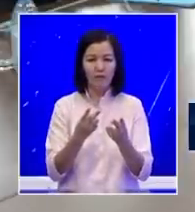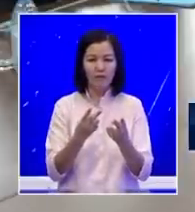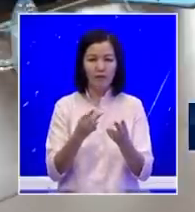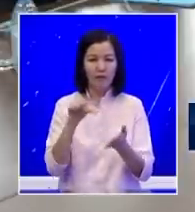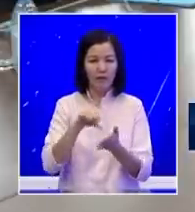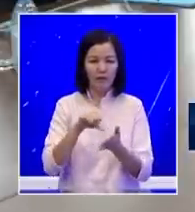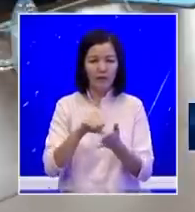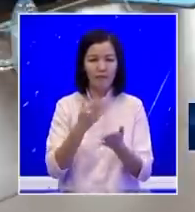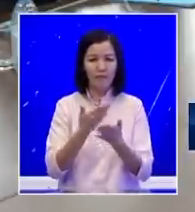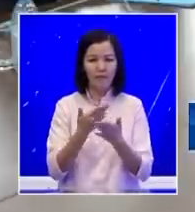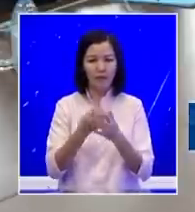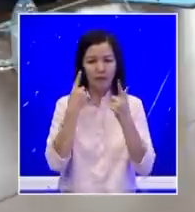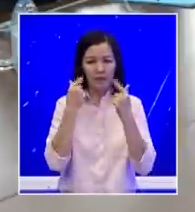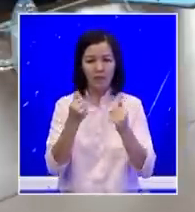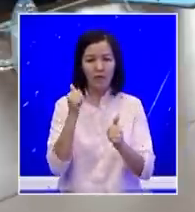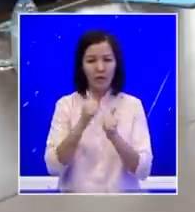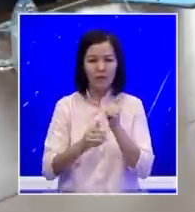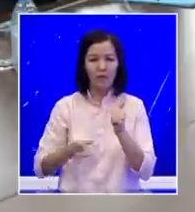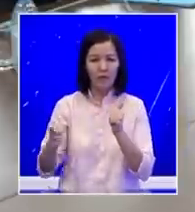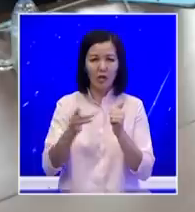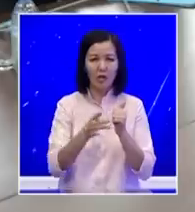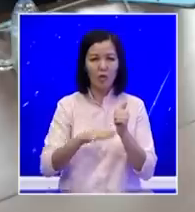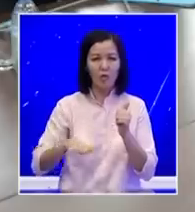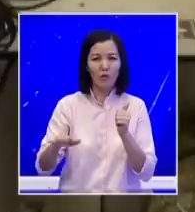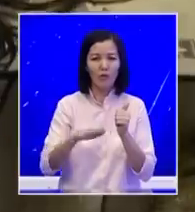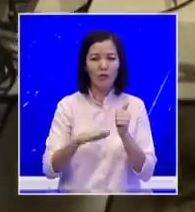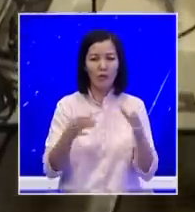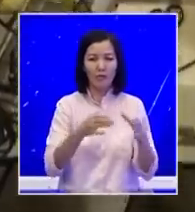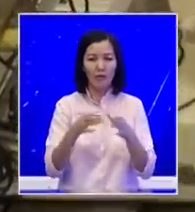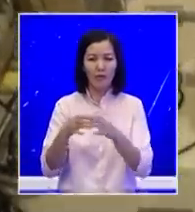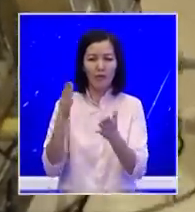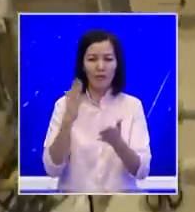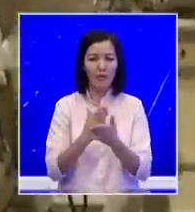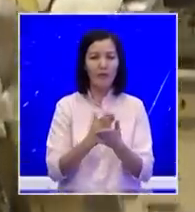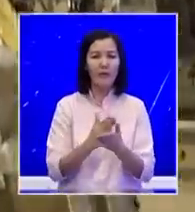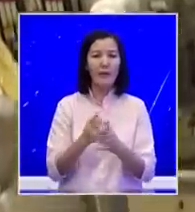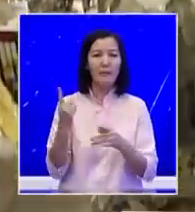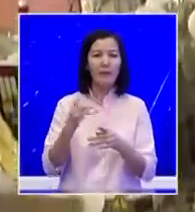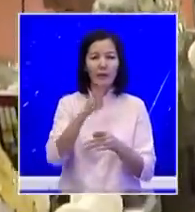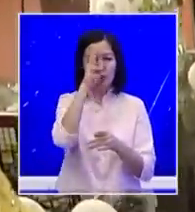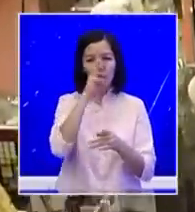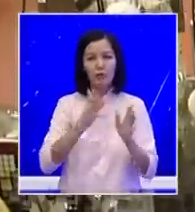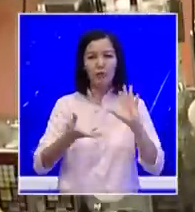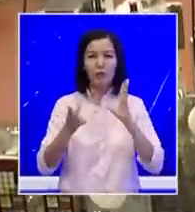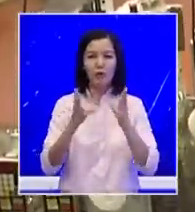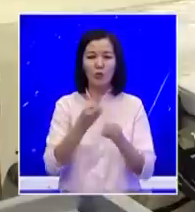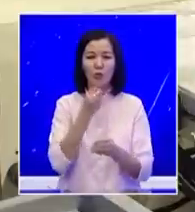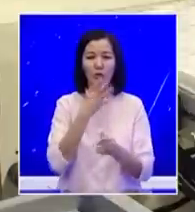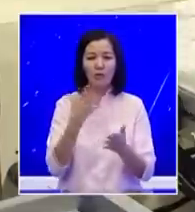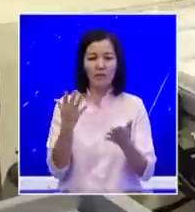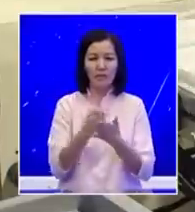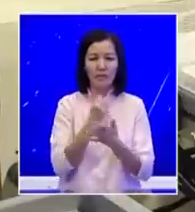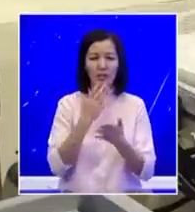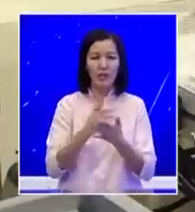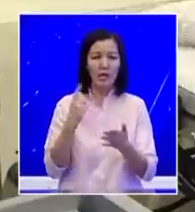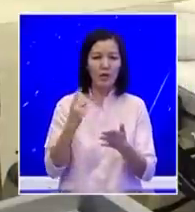Я примерно знаю, в каждом районе у нас есть солидные компании. Бірінші 90-ды қорыттық нәтиже жаман емес. Облыстың әлеуметтік